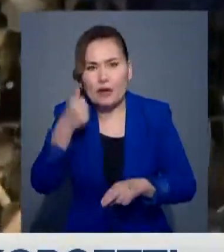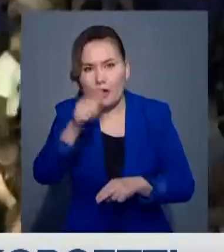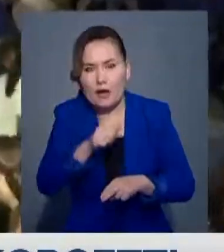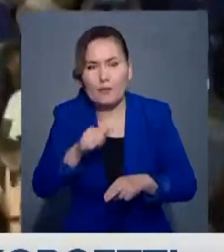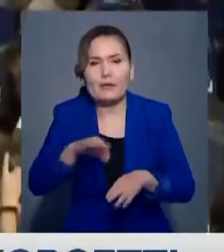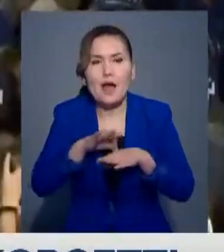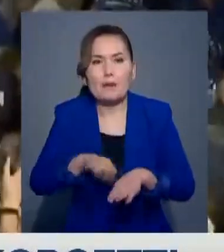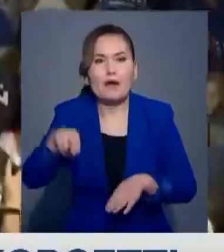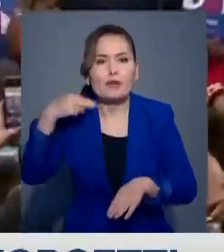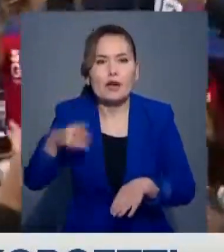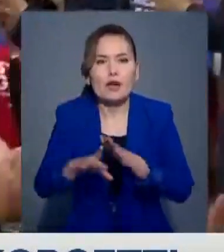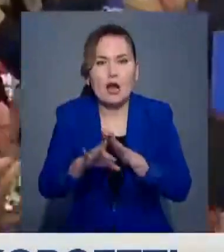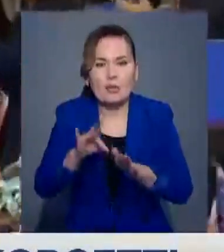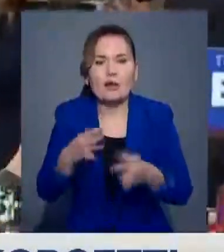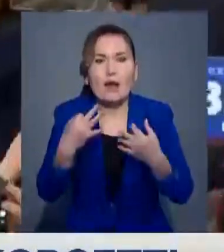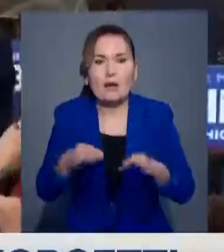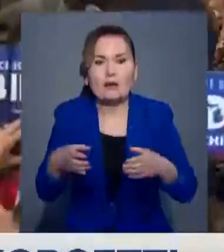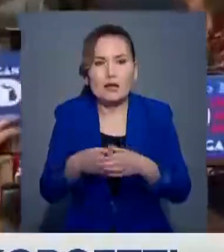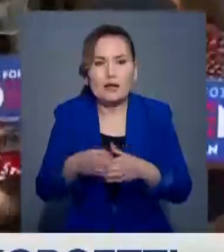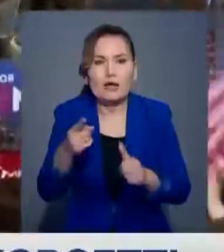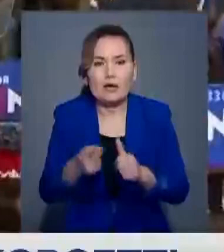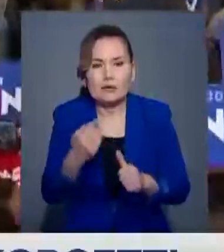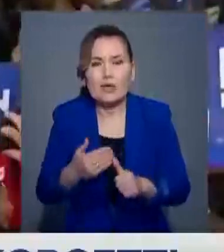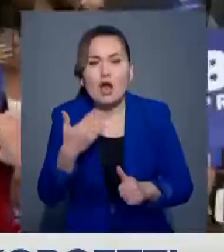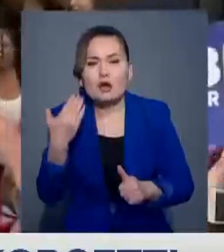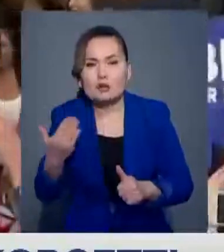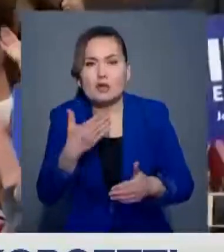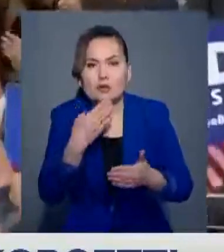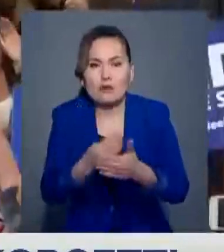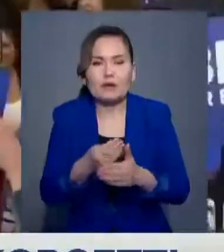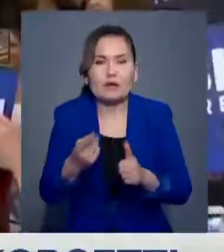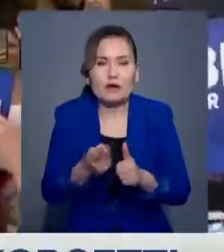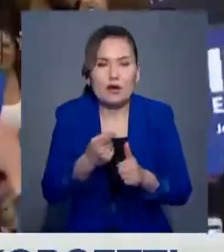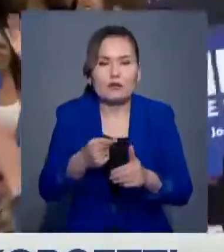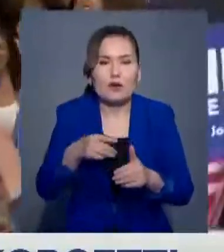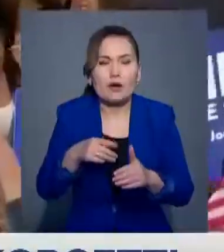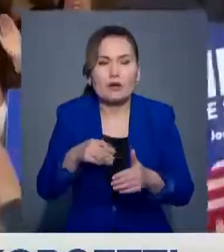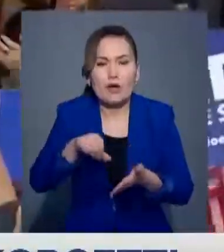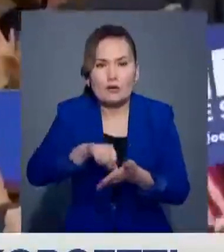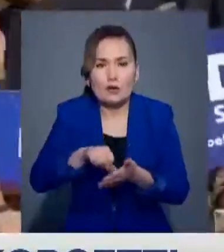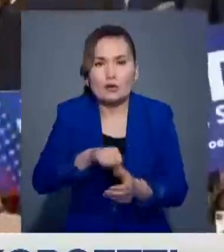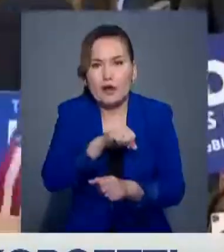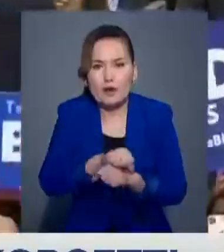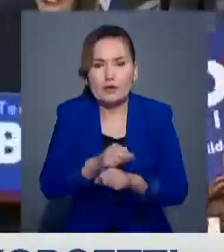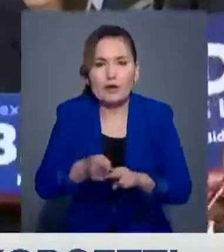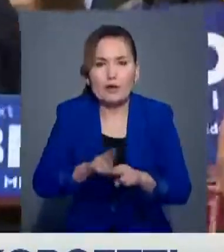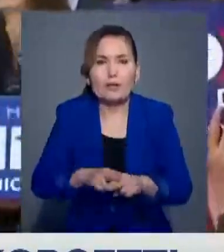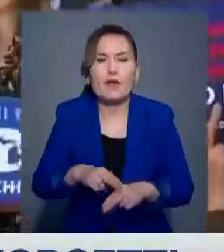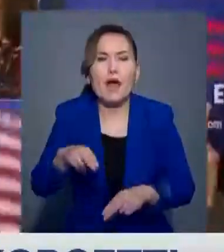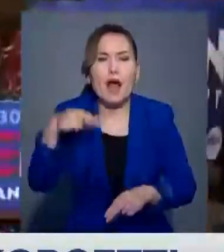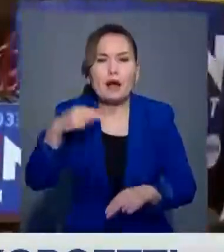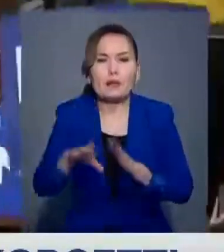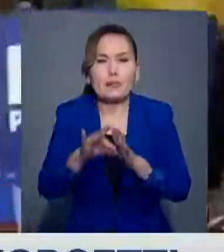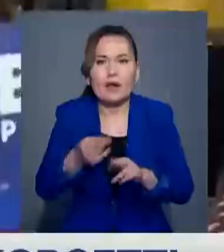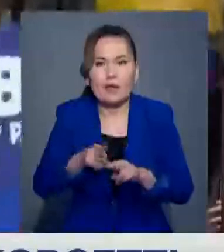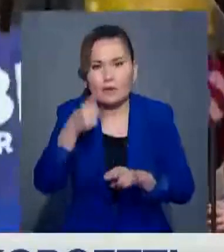өтетін президент сайлауына демократиялық партия атынан өзінің кандидатурасын ұсынуды тоқтатты. Ақшта кезекті президенттік